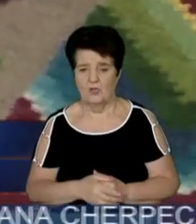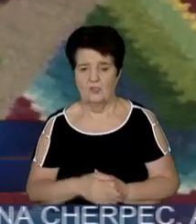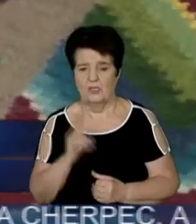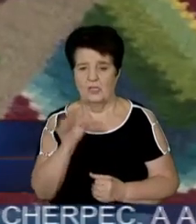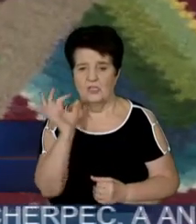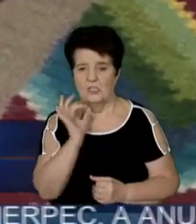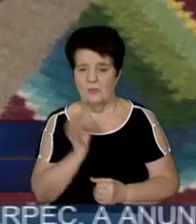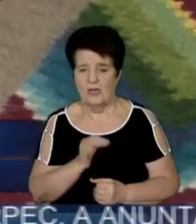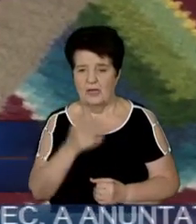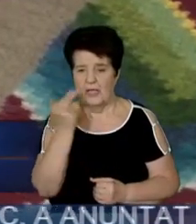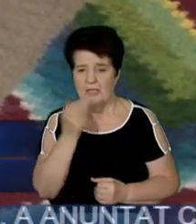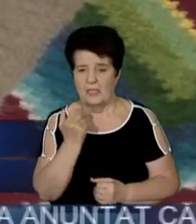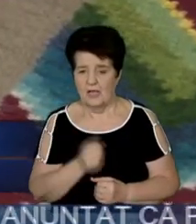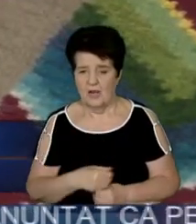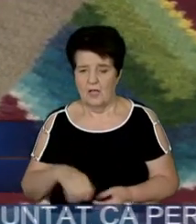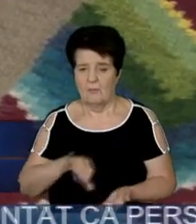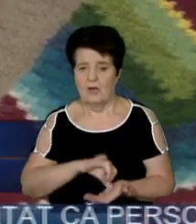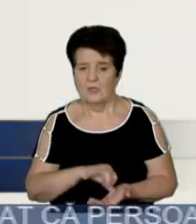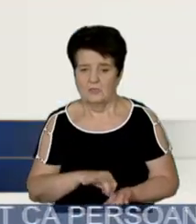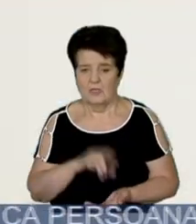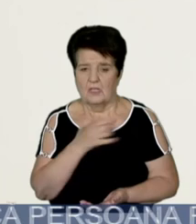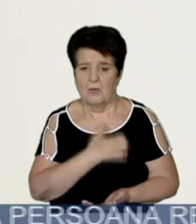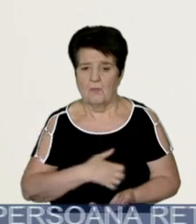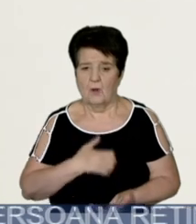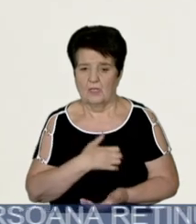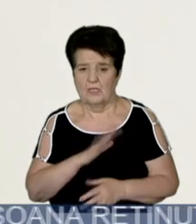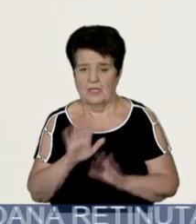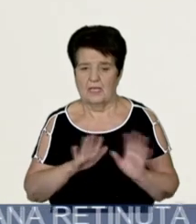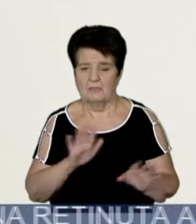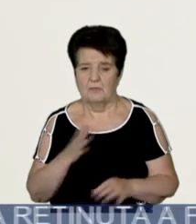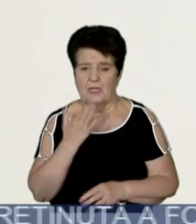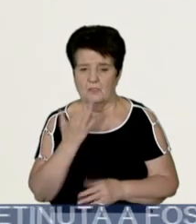Germania și Italia. A participat la cele mai importante expoziții naționale.